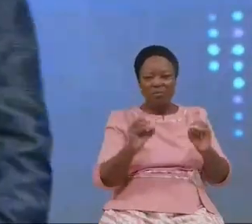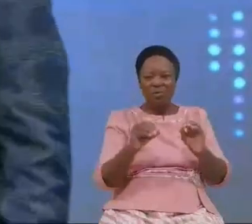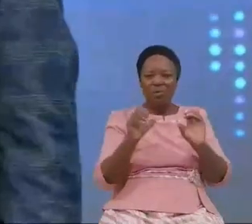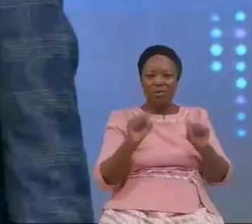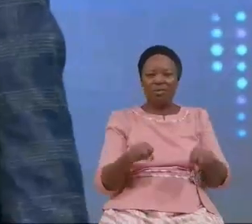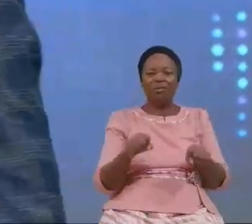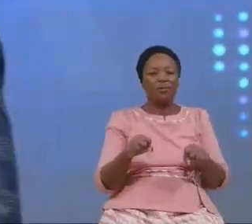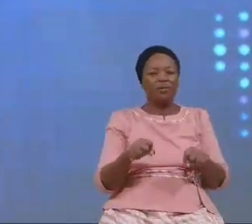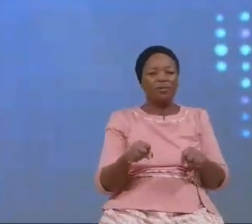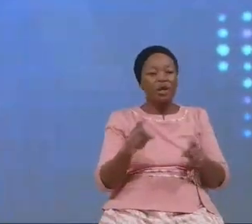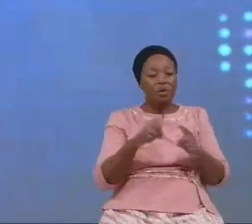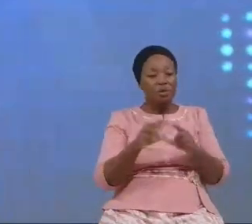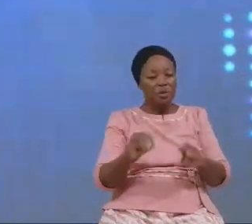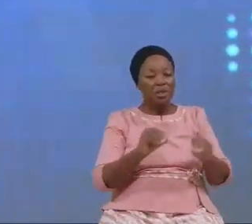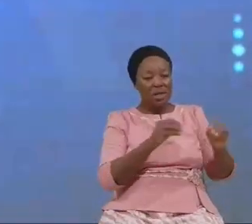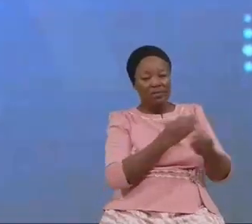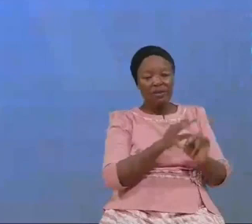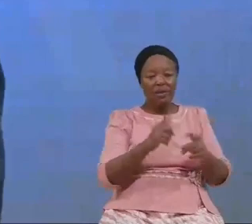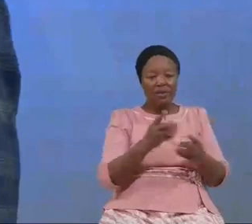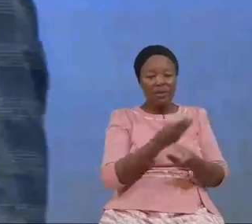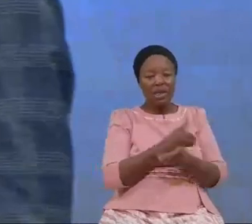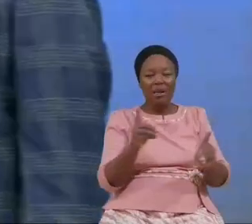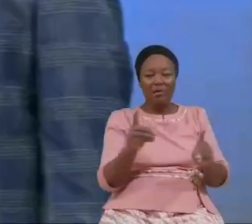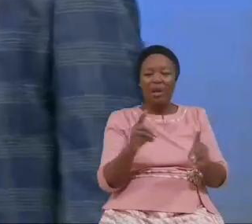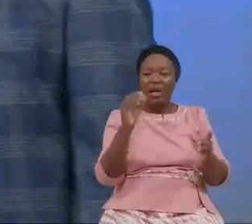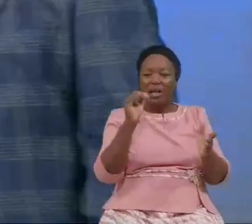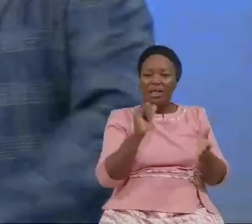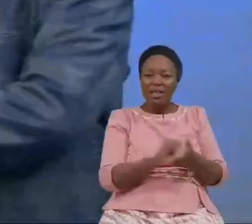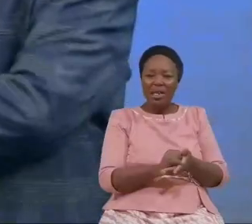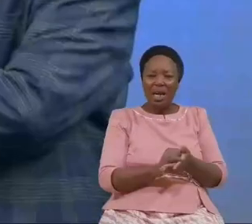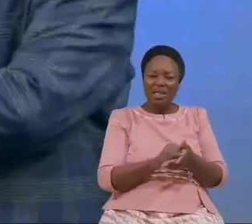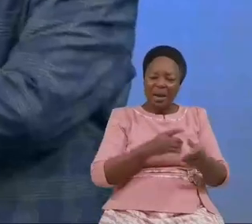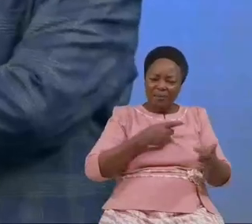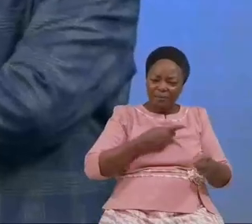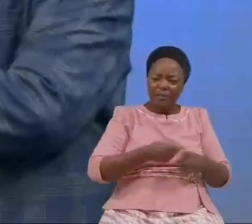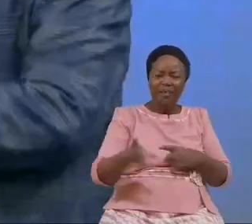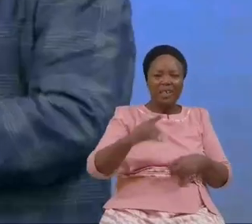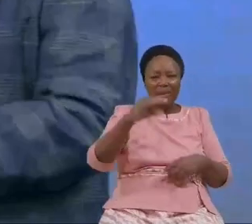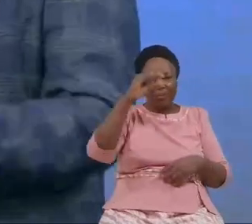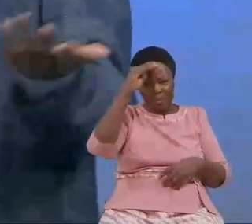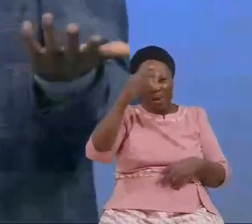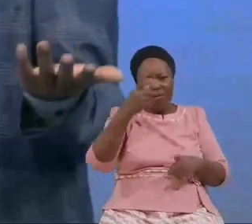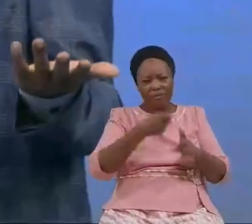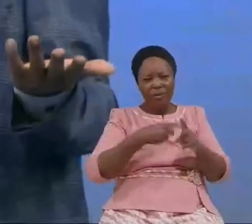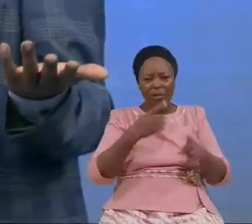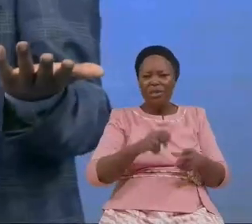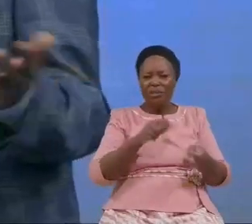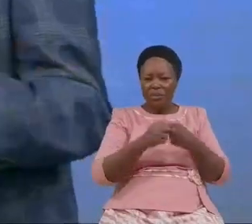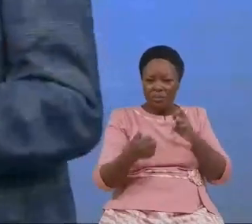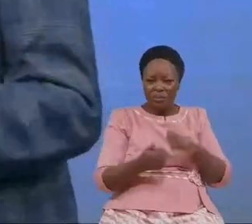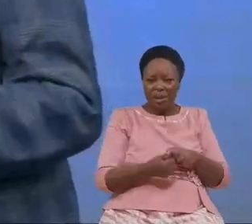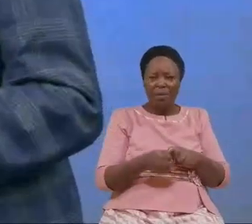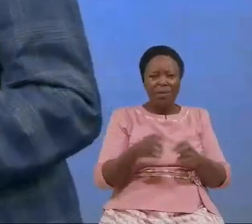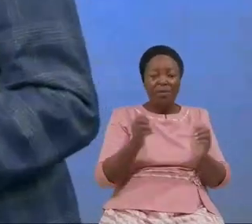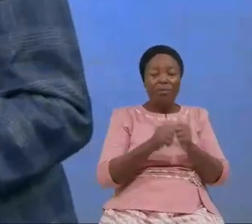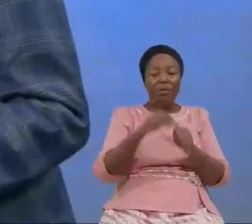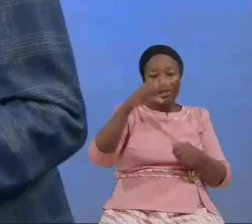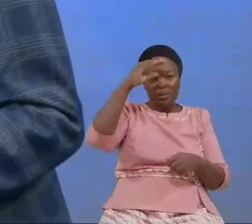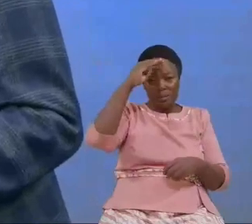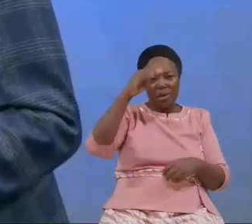pour affranchir délivré cet homme affligé de son affliction aux hommes